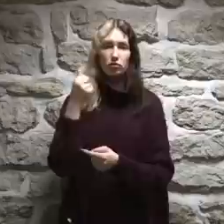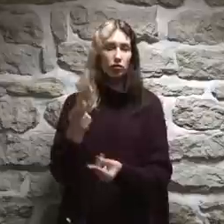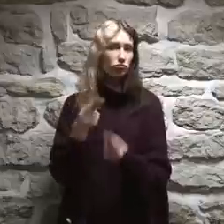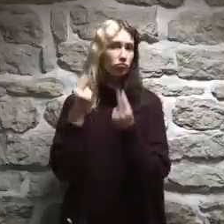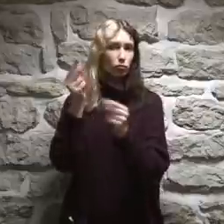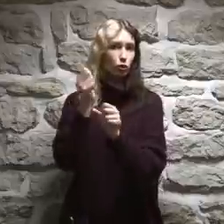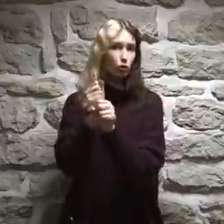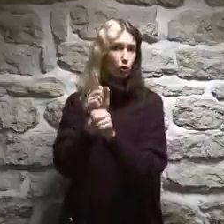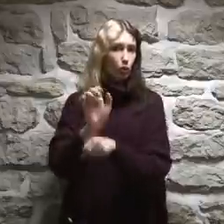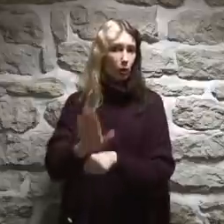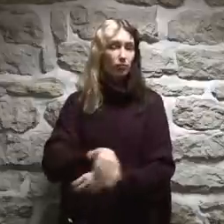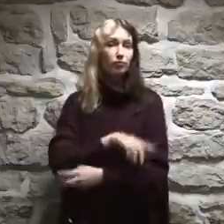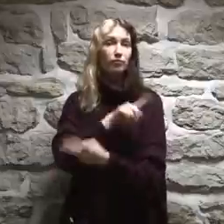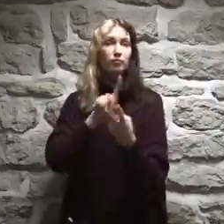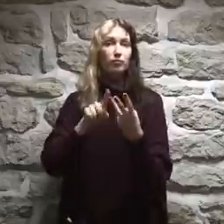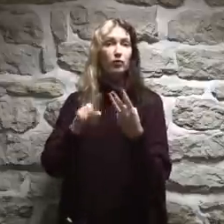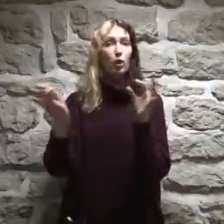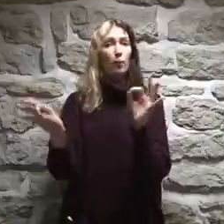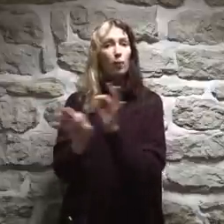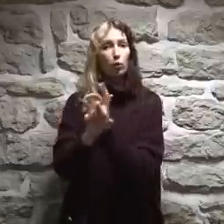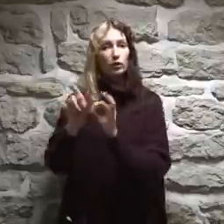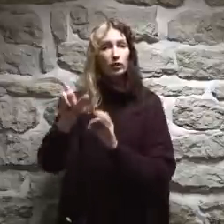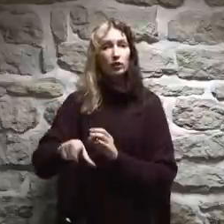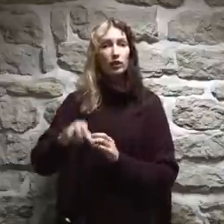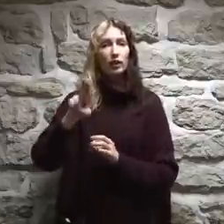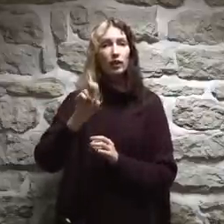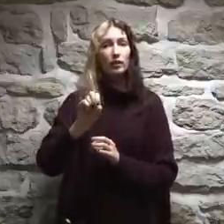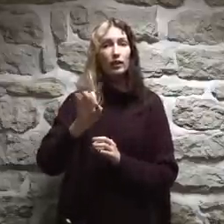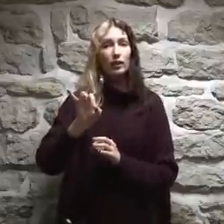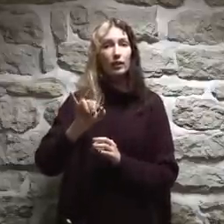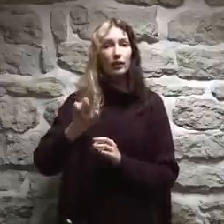eest. Kolmandaks muusik Taavi Kerikmäe.